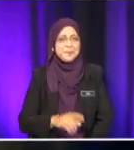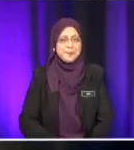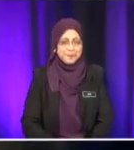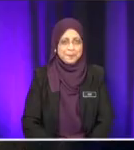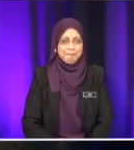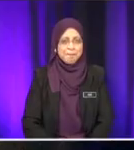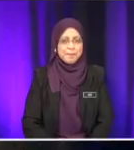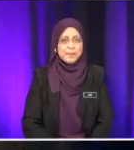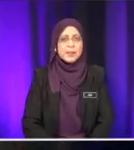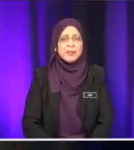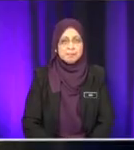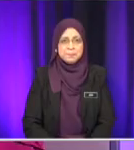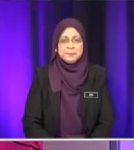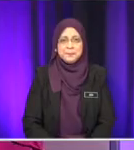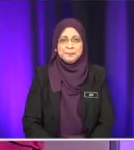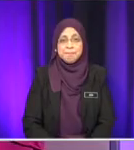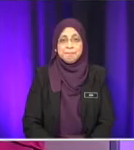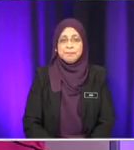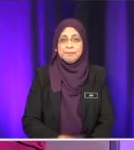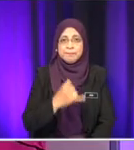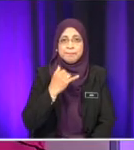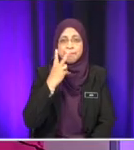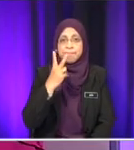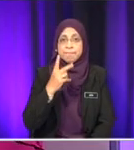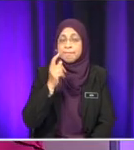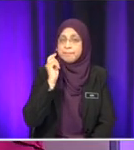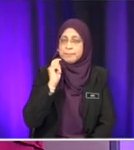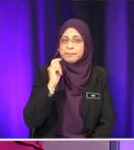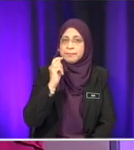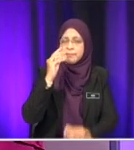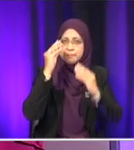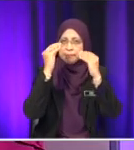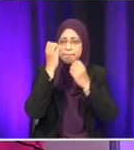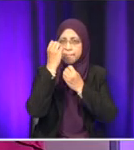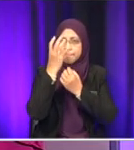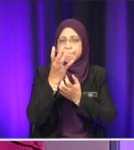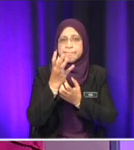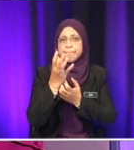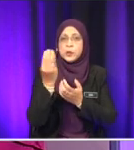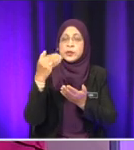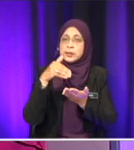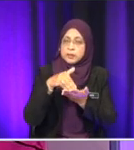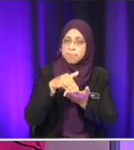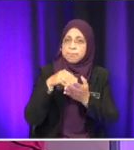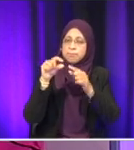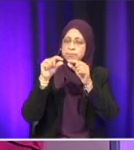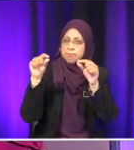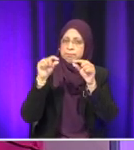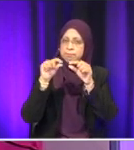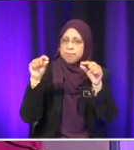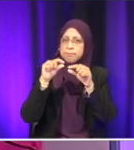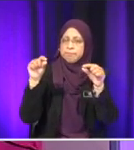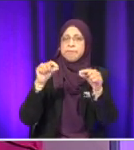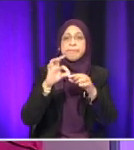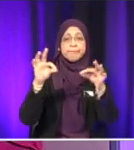teruskan Oke jika tadi kita sesi ulang kaji Sekarang kita akan uji